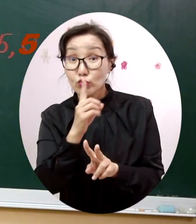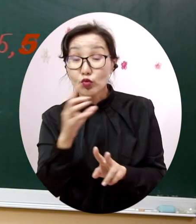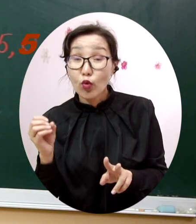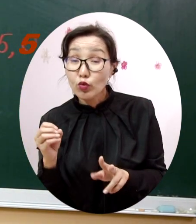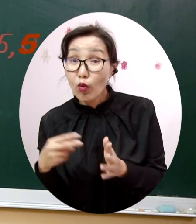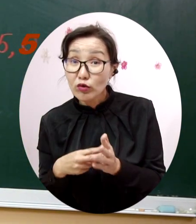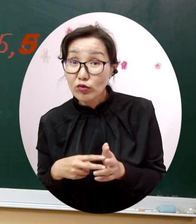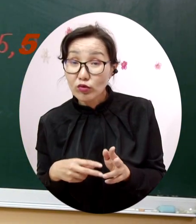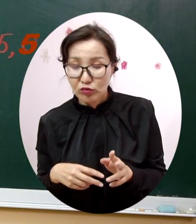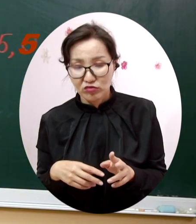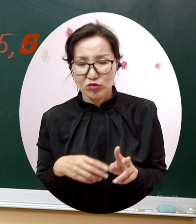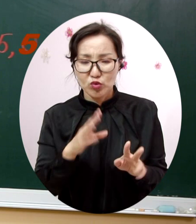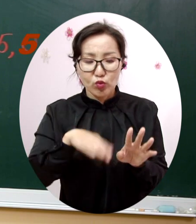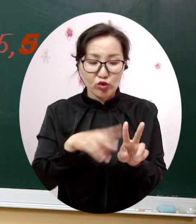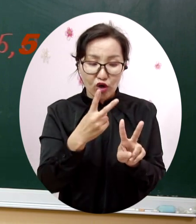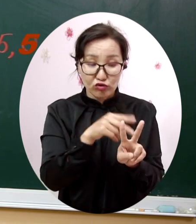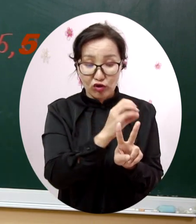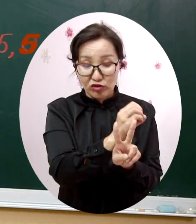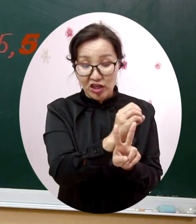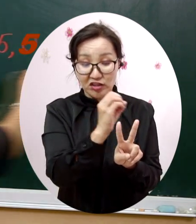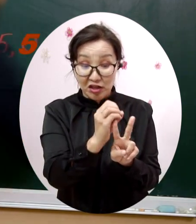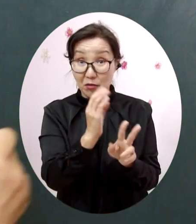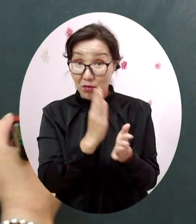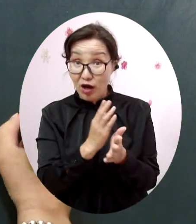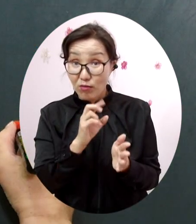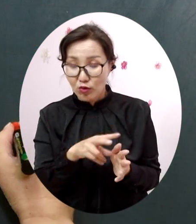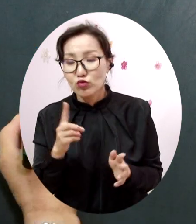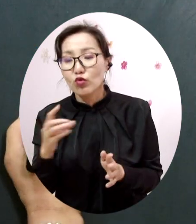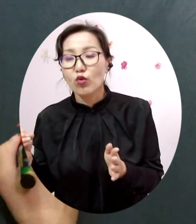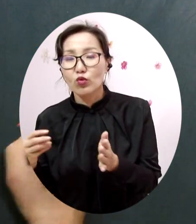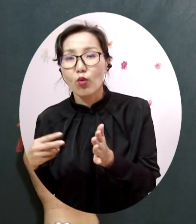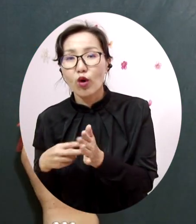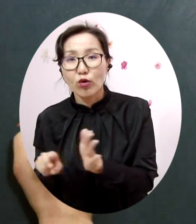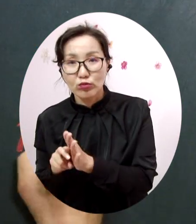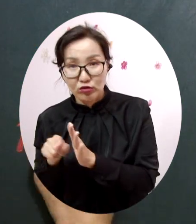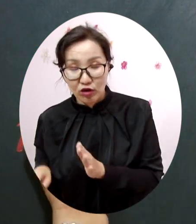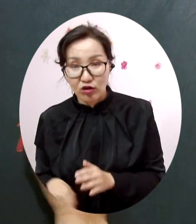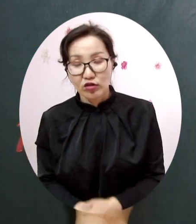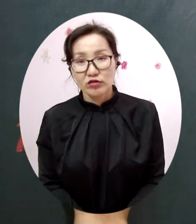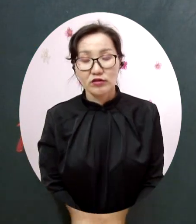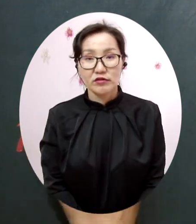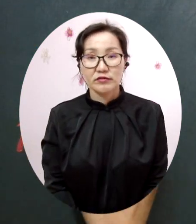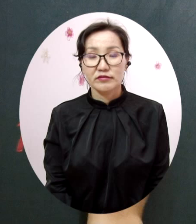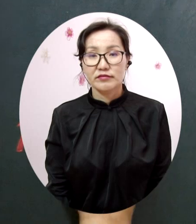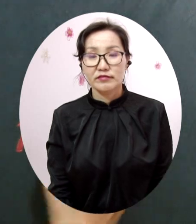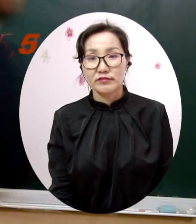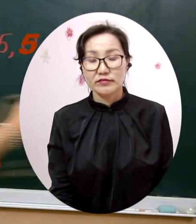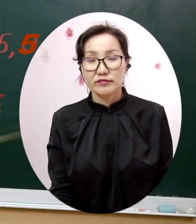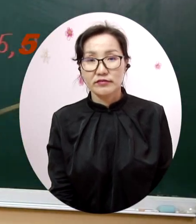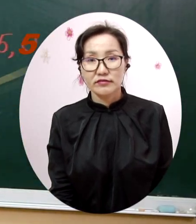100 хуваагдах уу? 100 сүүлийн 2 орны тэгээр төгсөн учраас 100 хуваагдах нэ.